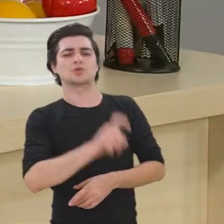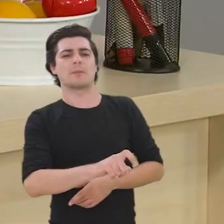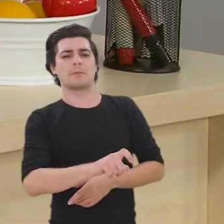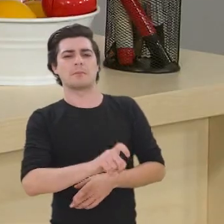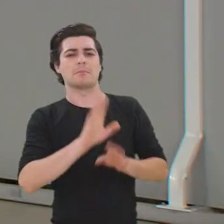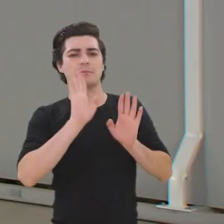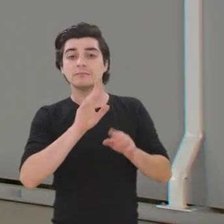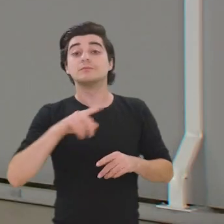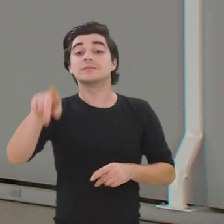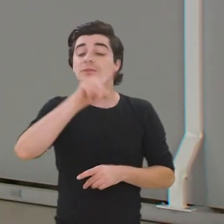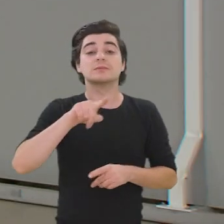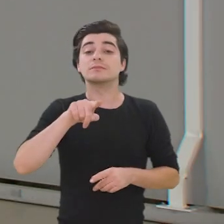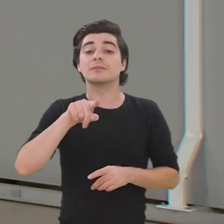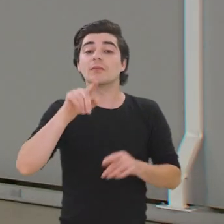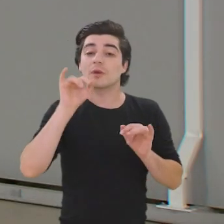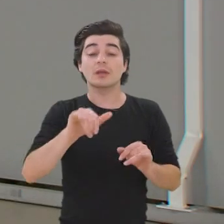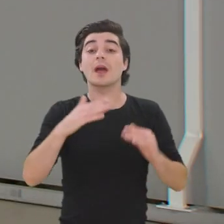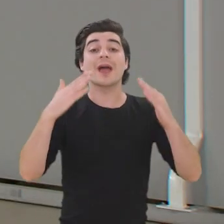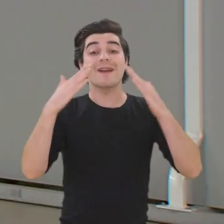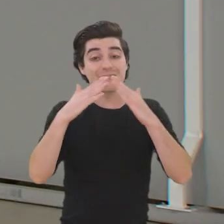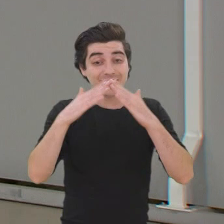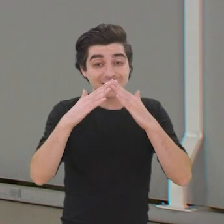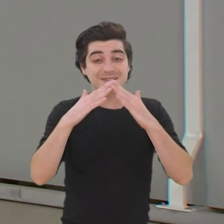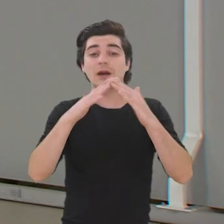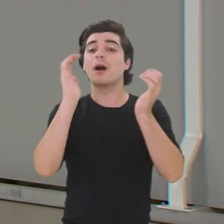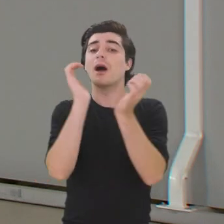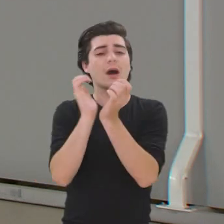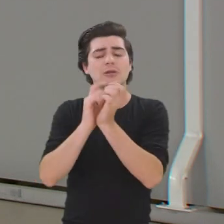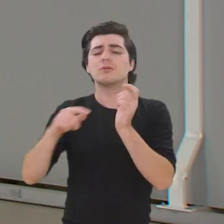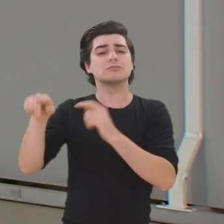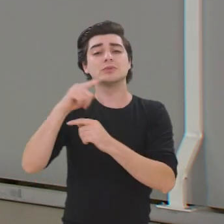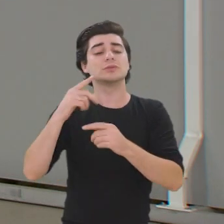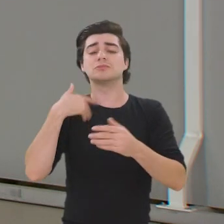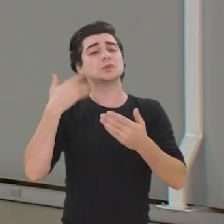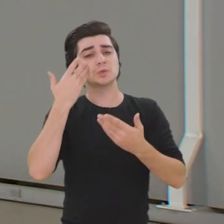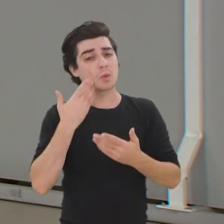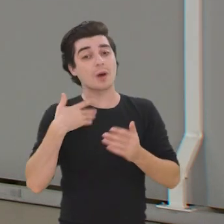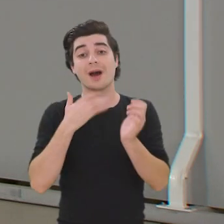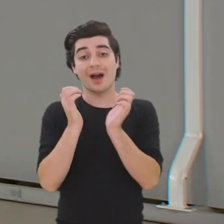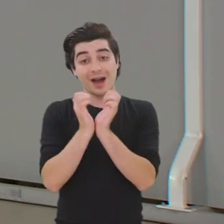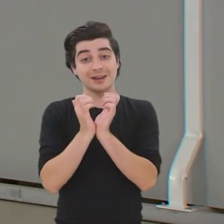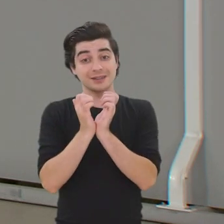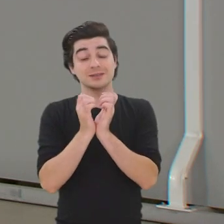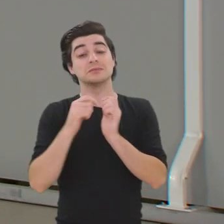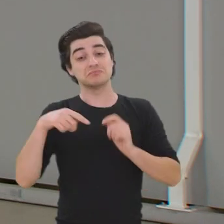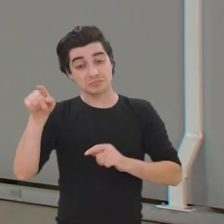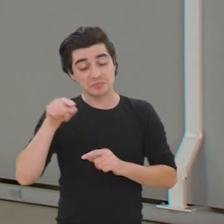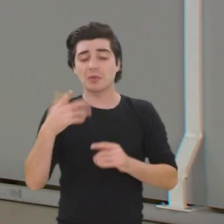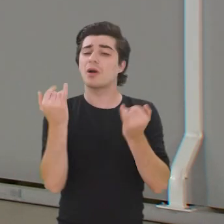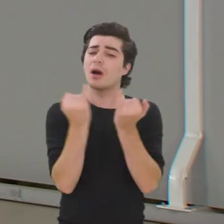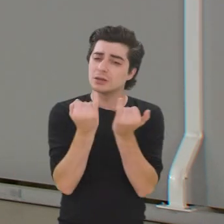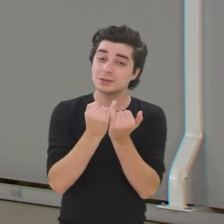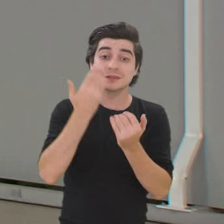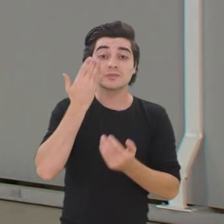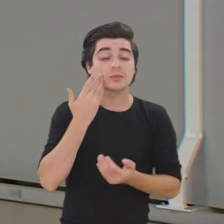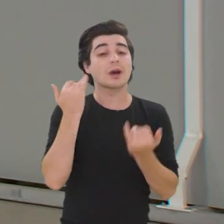soracağım. Sizler de çocuklar evinizde ailelerinizle izliyorsanız ailelerinizdeki kişilere,